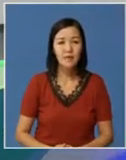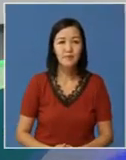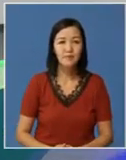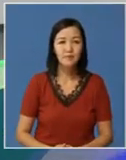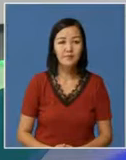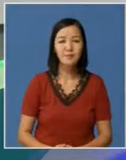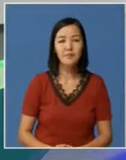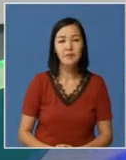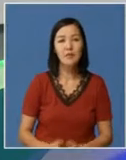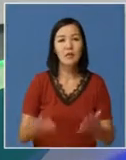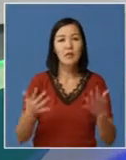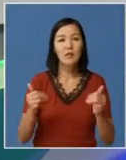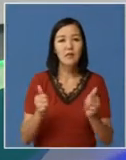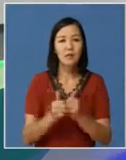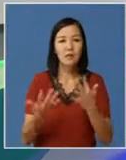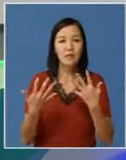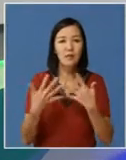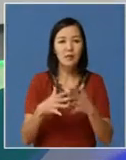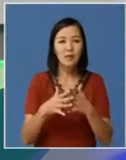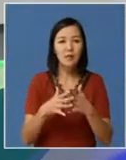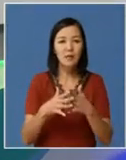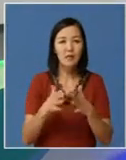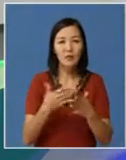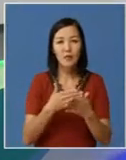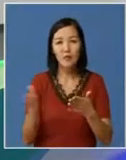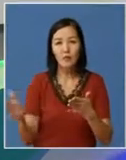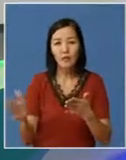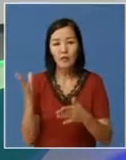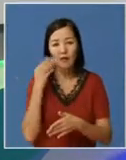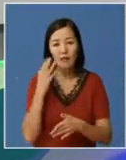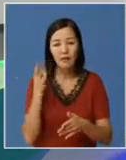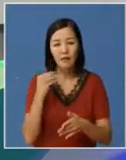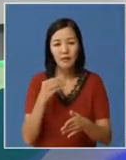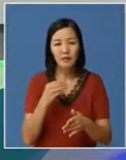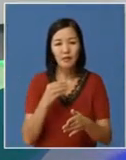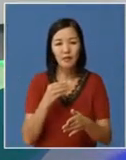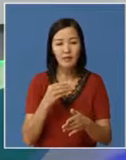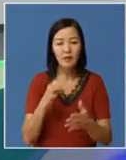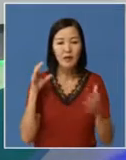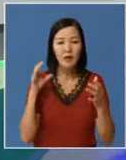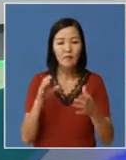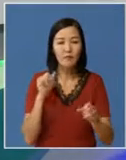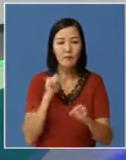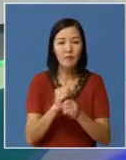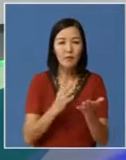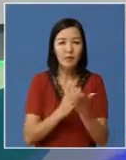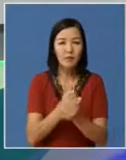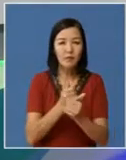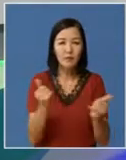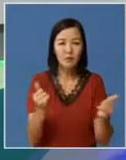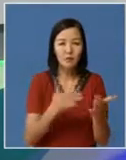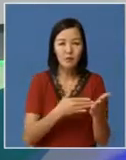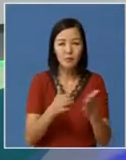Несколько пригородных сел оказались отрезаны от Алматы, а их отказываются обслуживать автобусные парки. Десятки тысяч